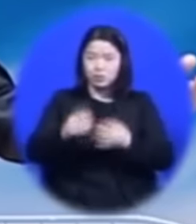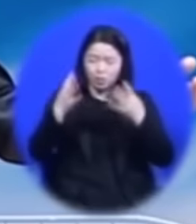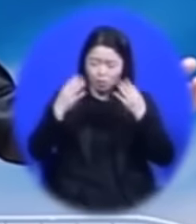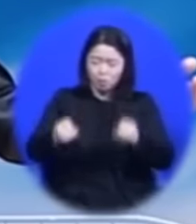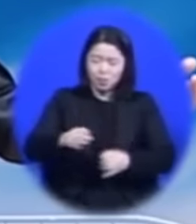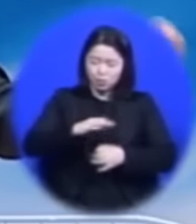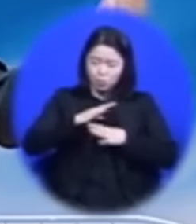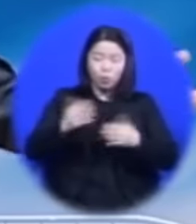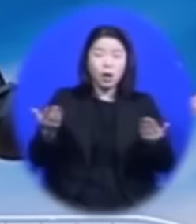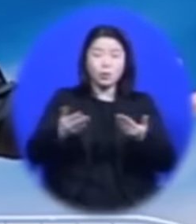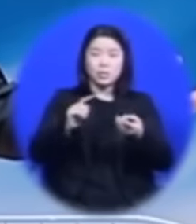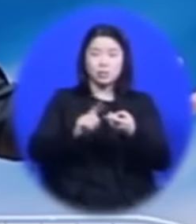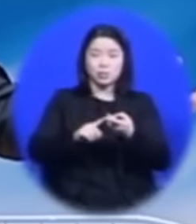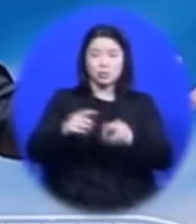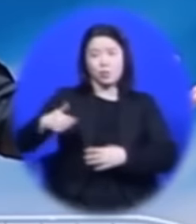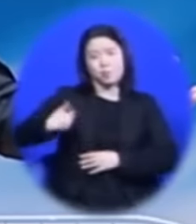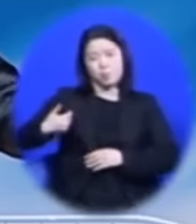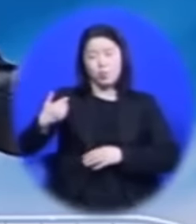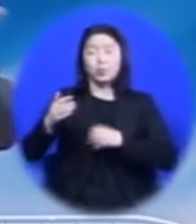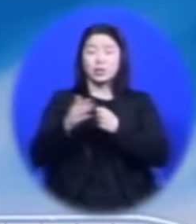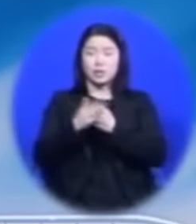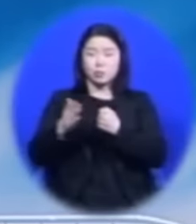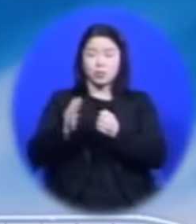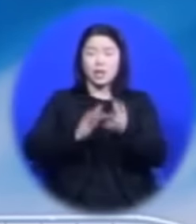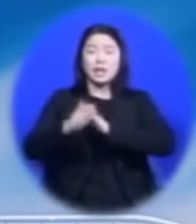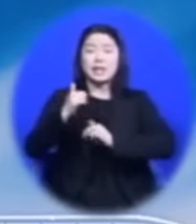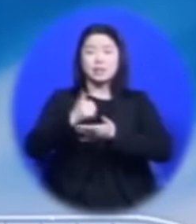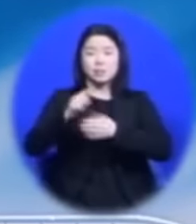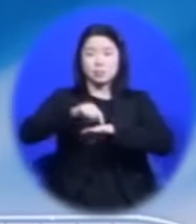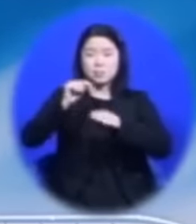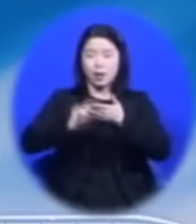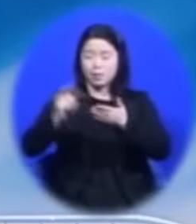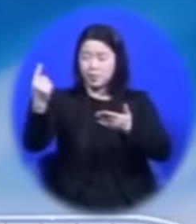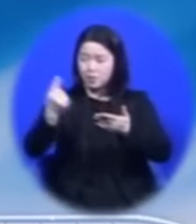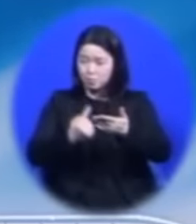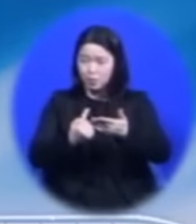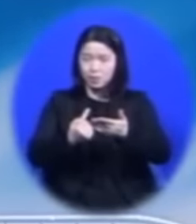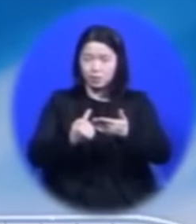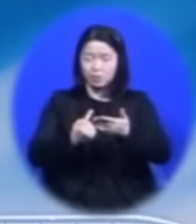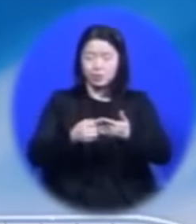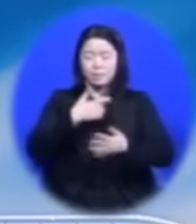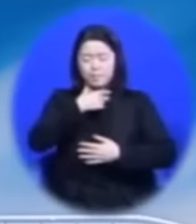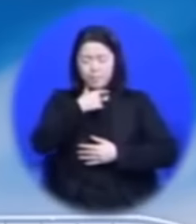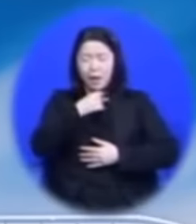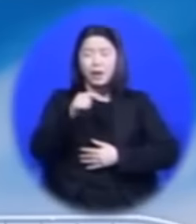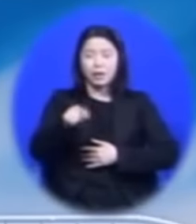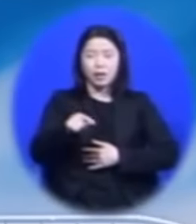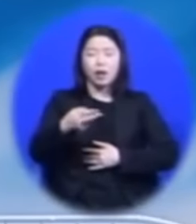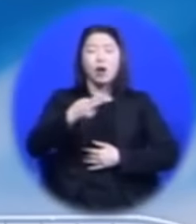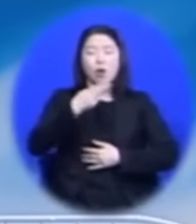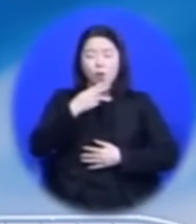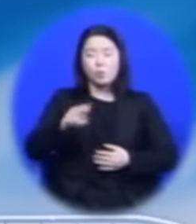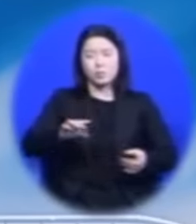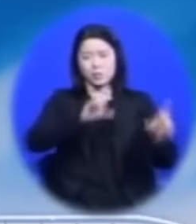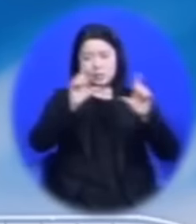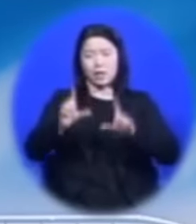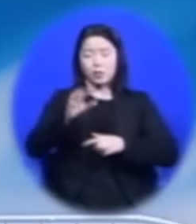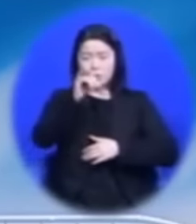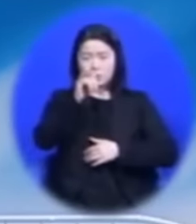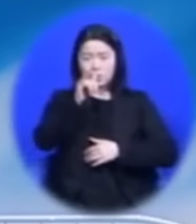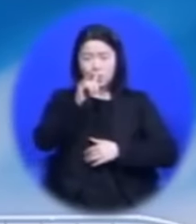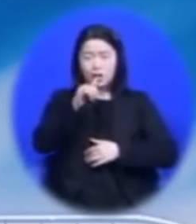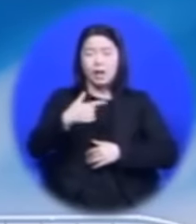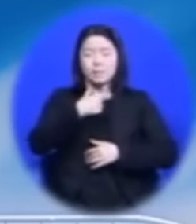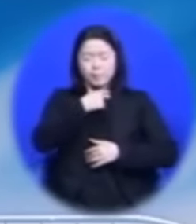놀라운 일인지를 모르니까 예수님이 마음에 임하시는 것에 대한 갈망이 없이 살고,